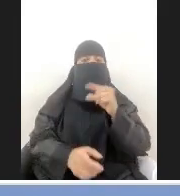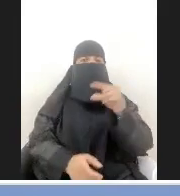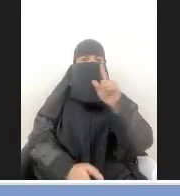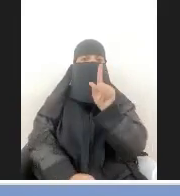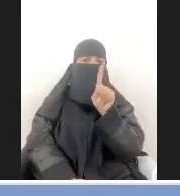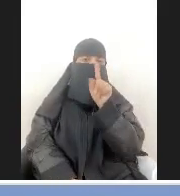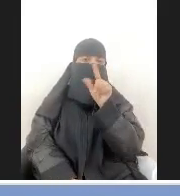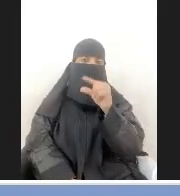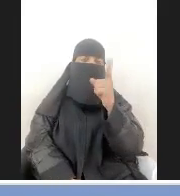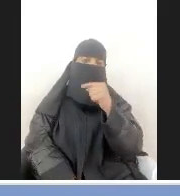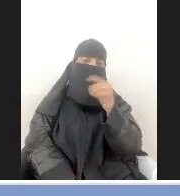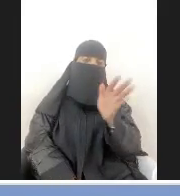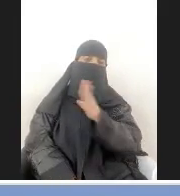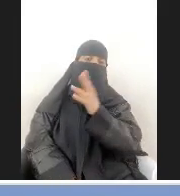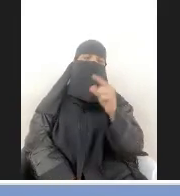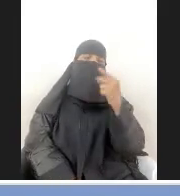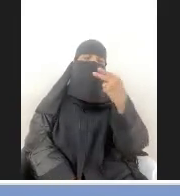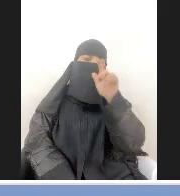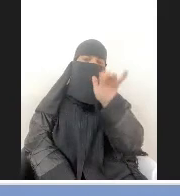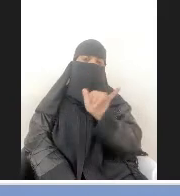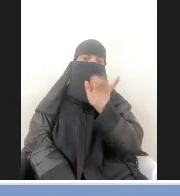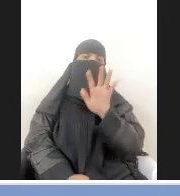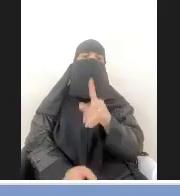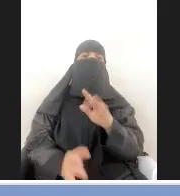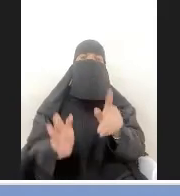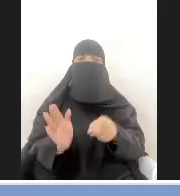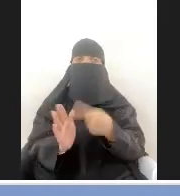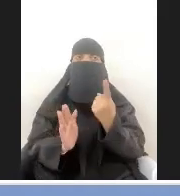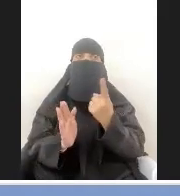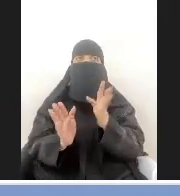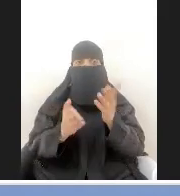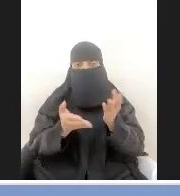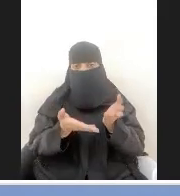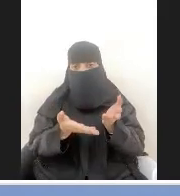إنه مرات هنا تيجي ترى أهمية